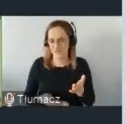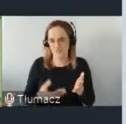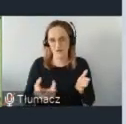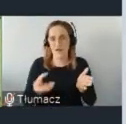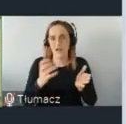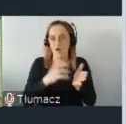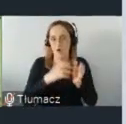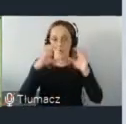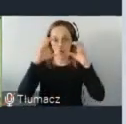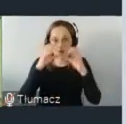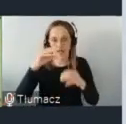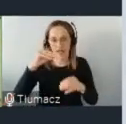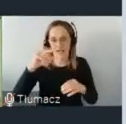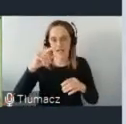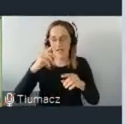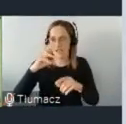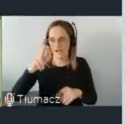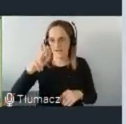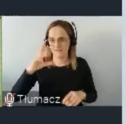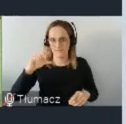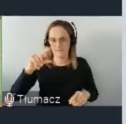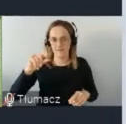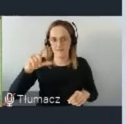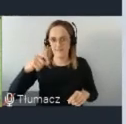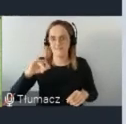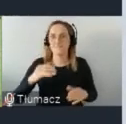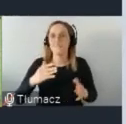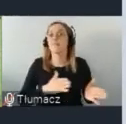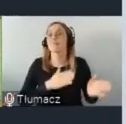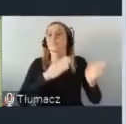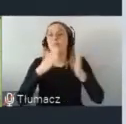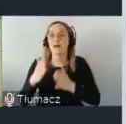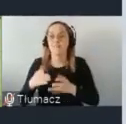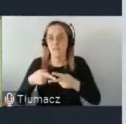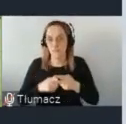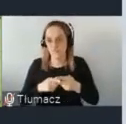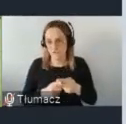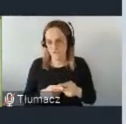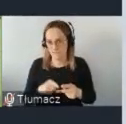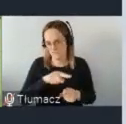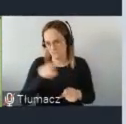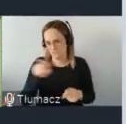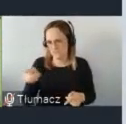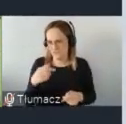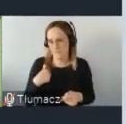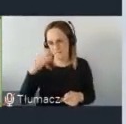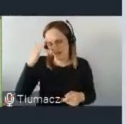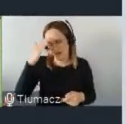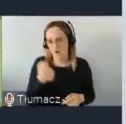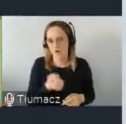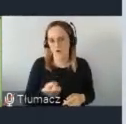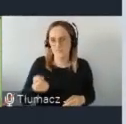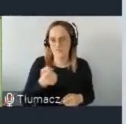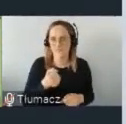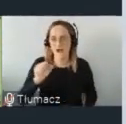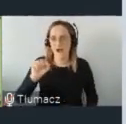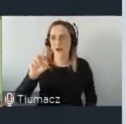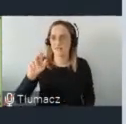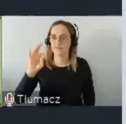Google Ekspedycji, ale łączą się z niesamowitym kolejnym narzędziem. Mam nadzieję, że używacie go. To jest Google Arts and